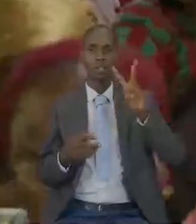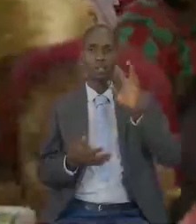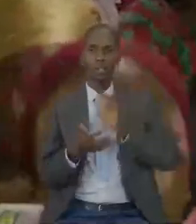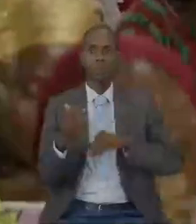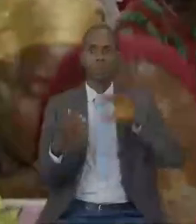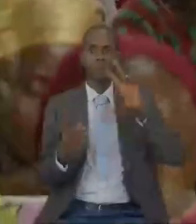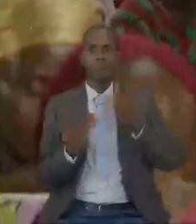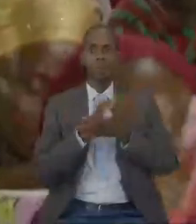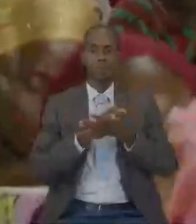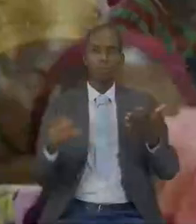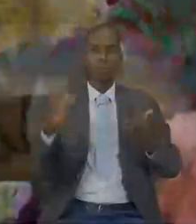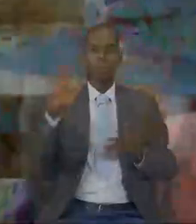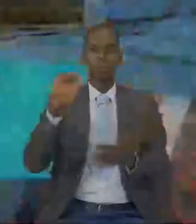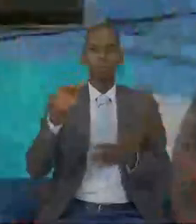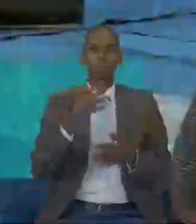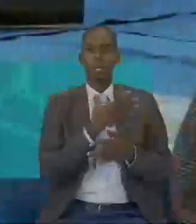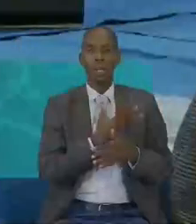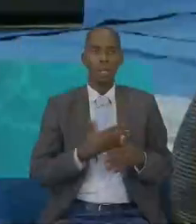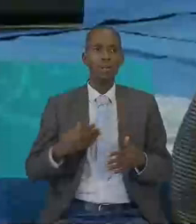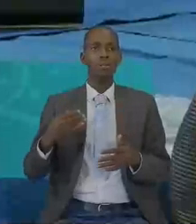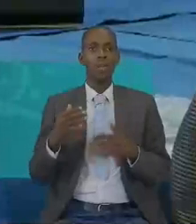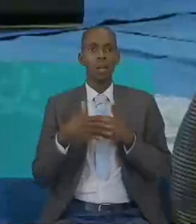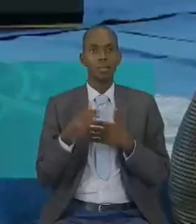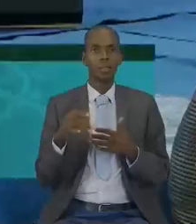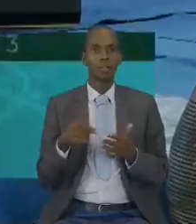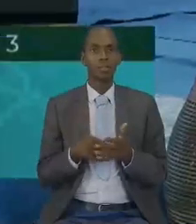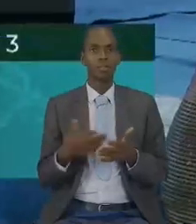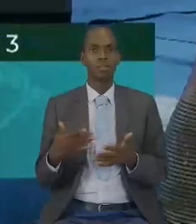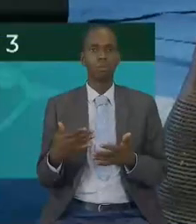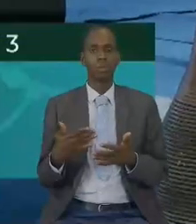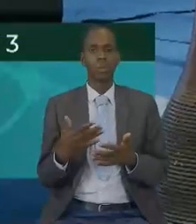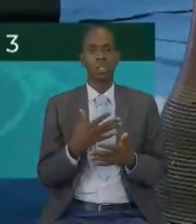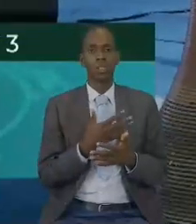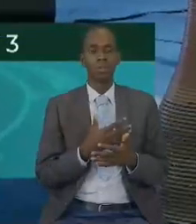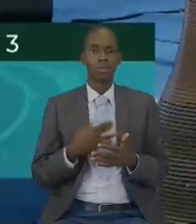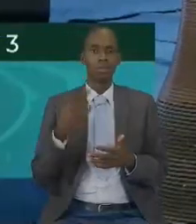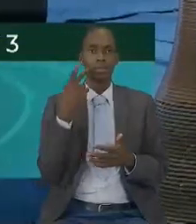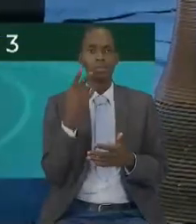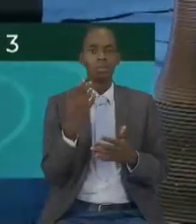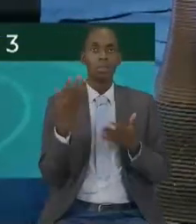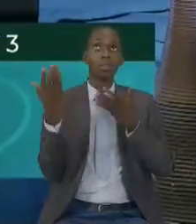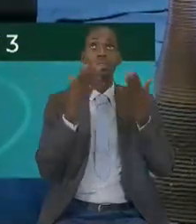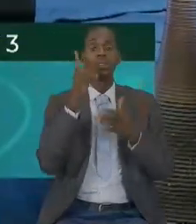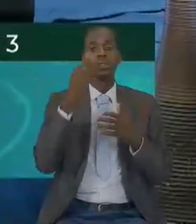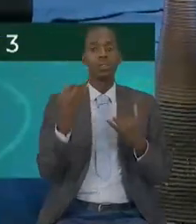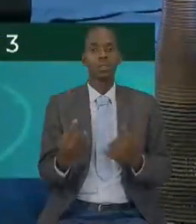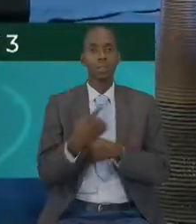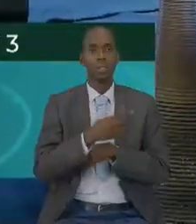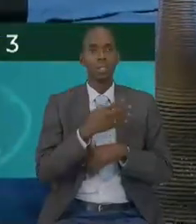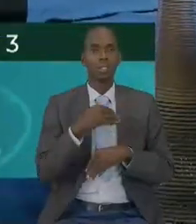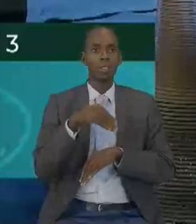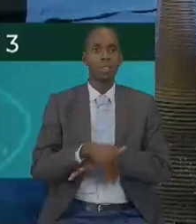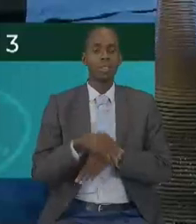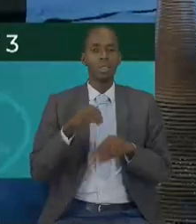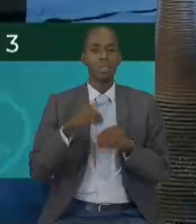7, verset 15. C'est pour ceux-là qui sont devant le trône de Dieu et le servent jour et